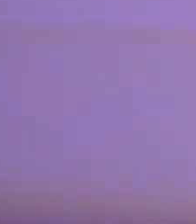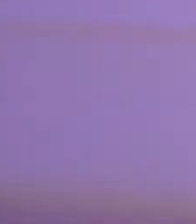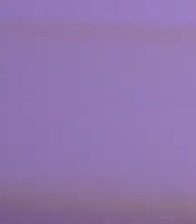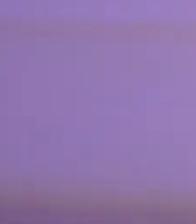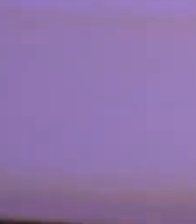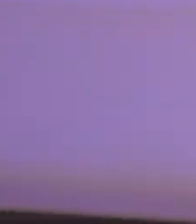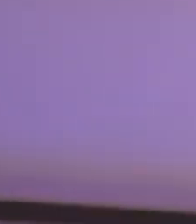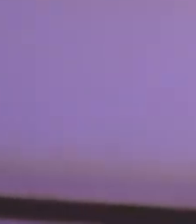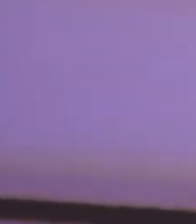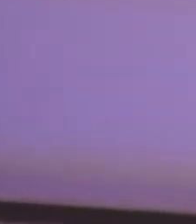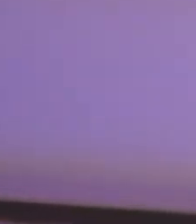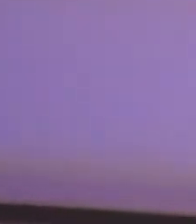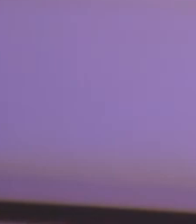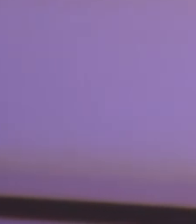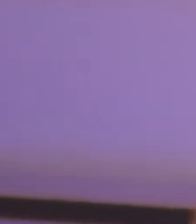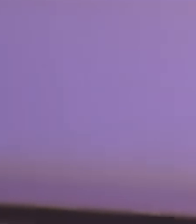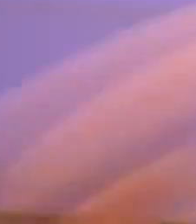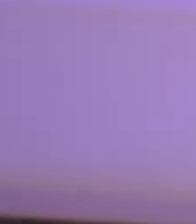はい